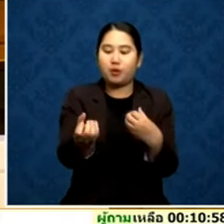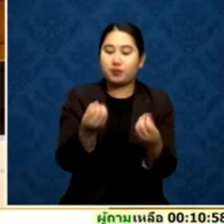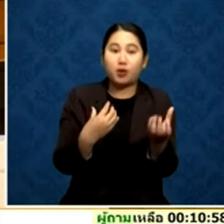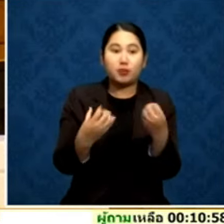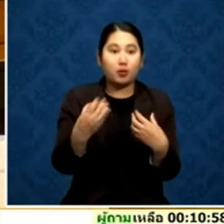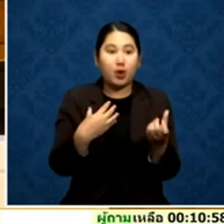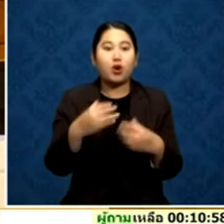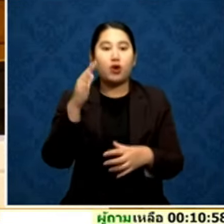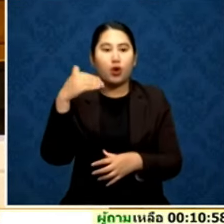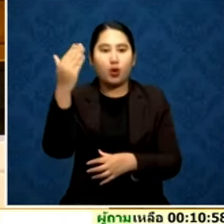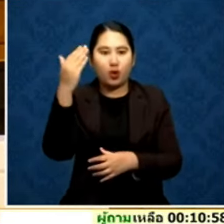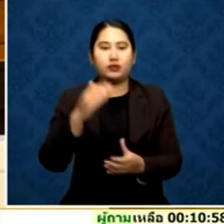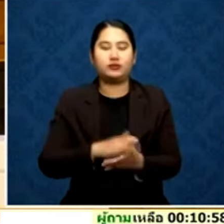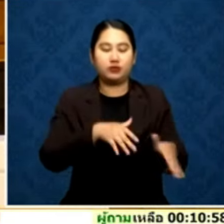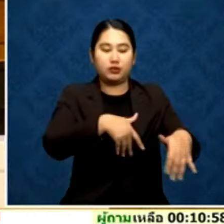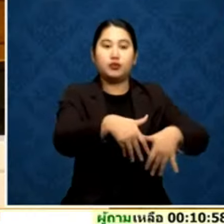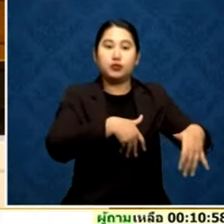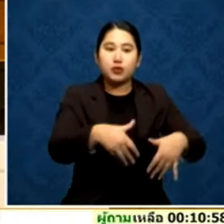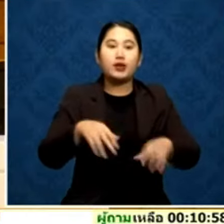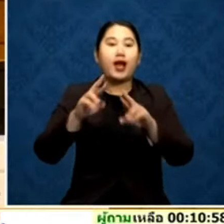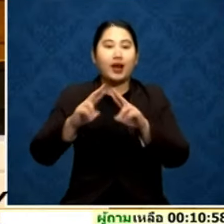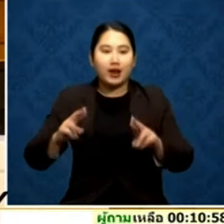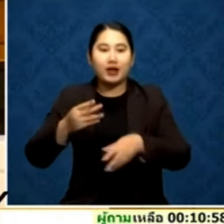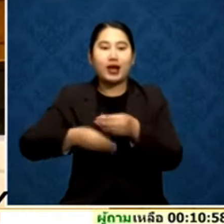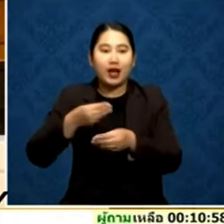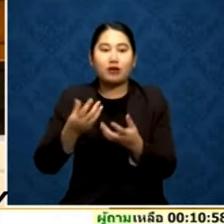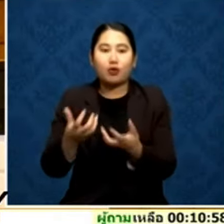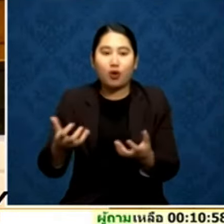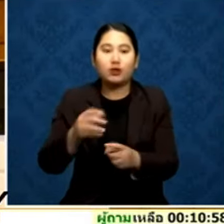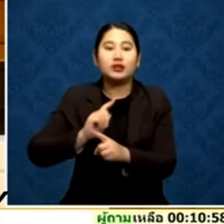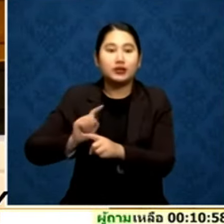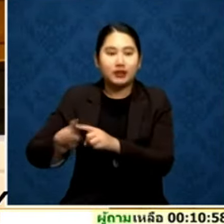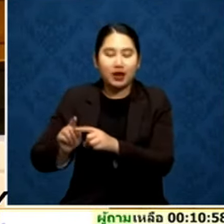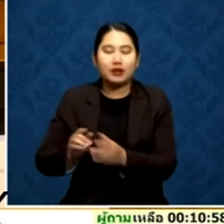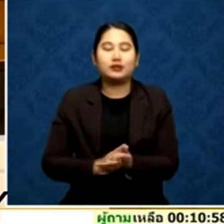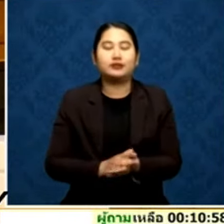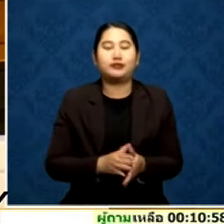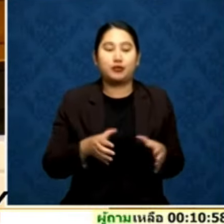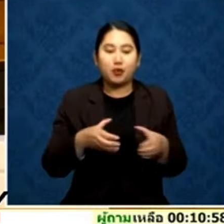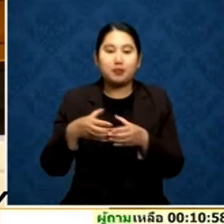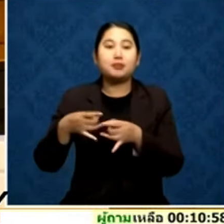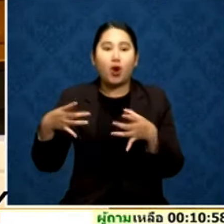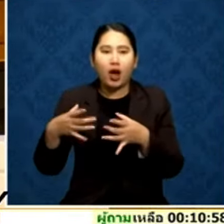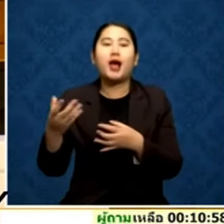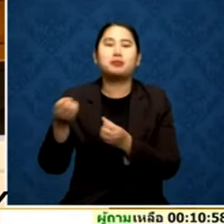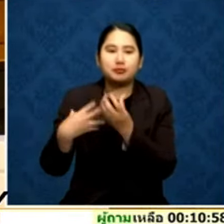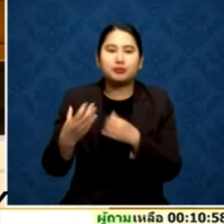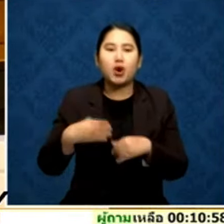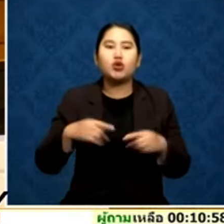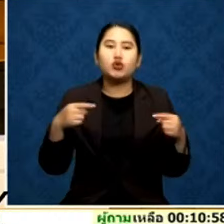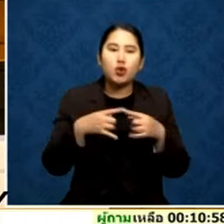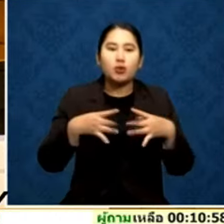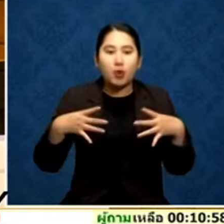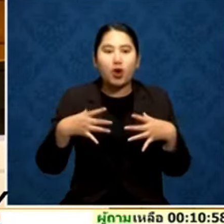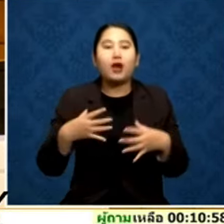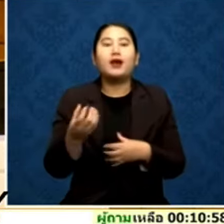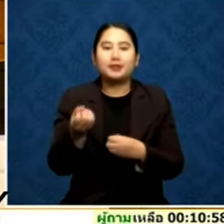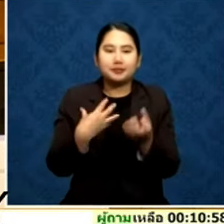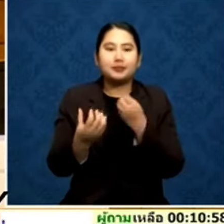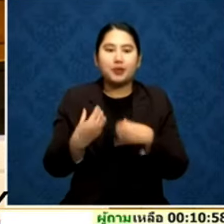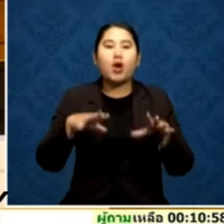นไม่เป็นพี่น้องประชาชนหรือว่าผู้ประกอบการนะครับหรือว่าจะเป็นฝ่ายค้านก็ตามทีว่าอะไรเหมาะสมอะไรไม่เหมาะสมนะครับเรื่องเหล่านี้ผม